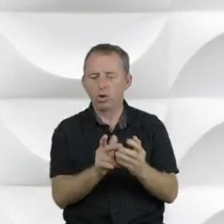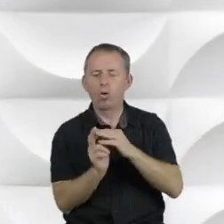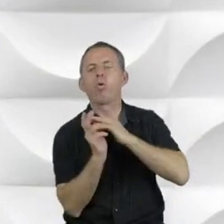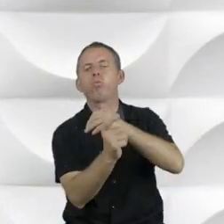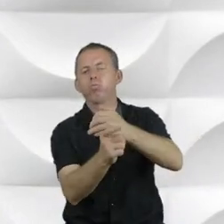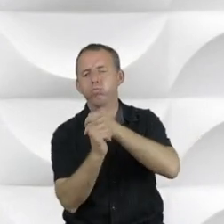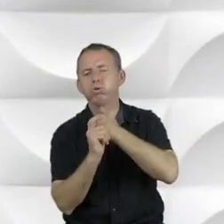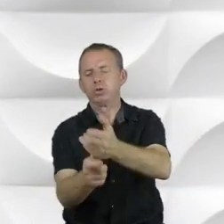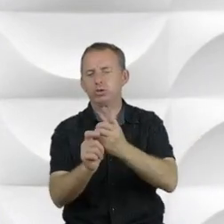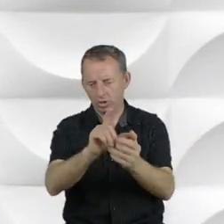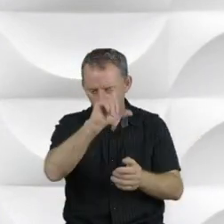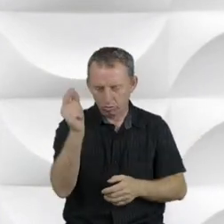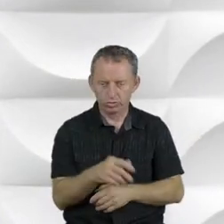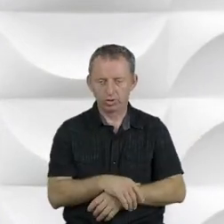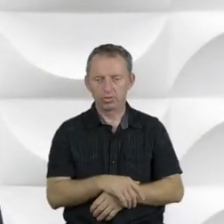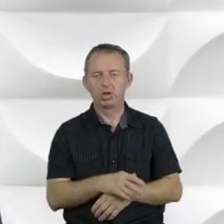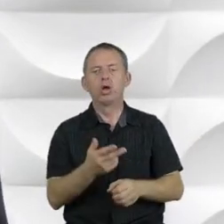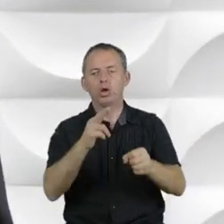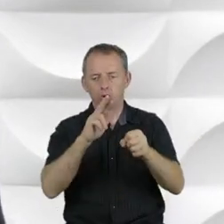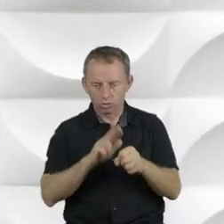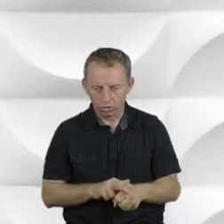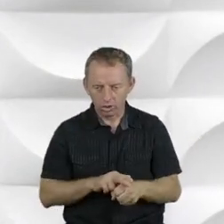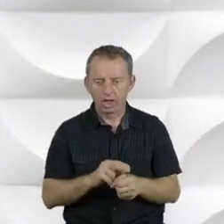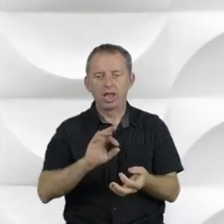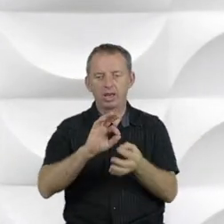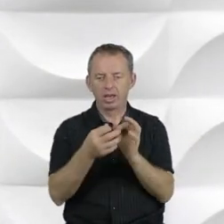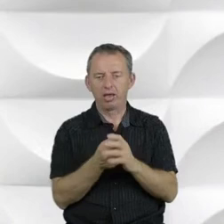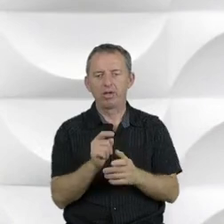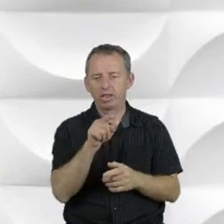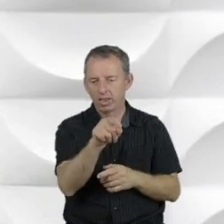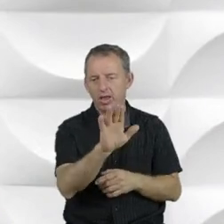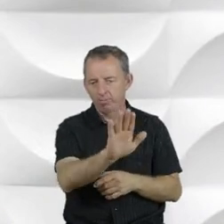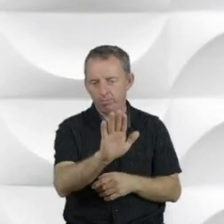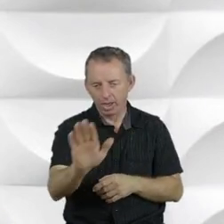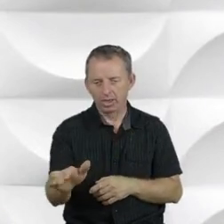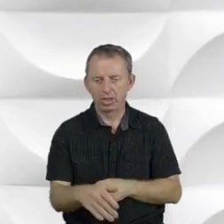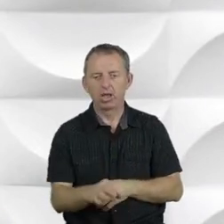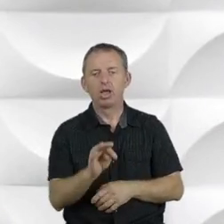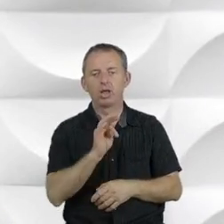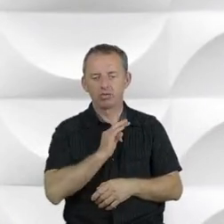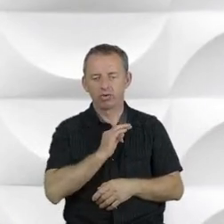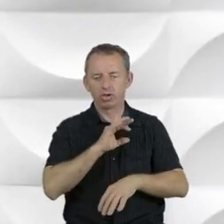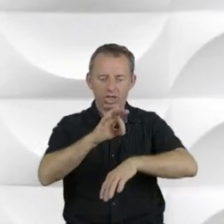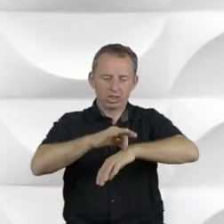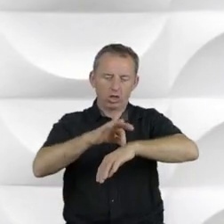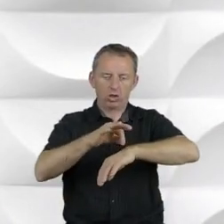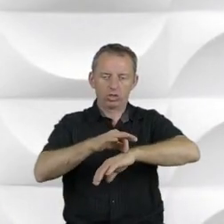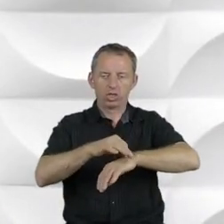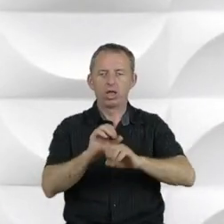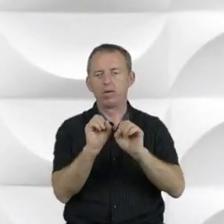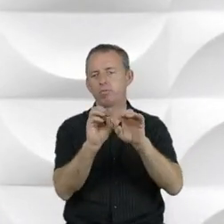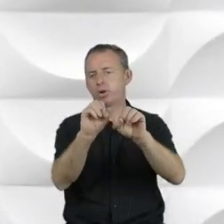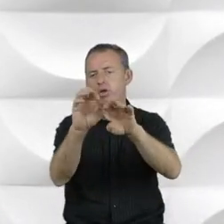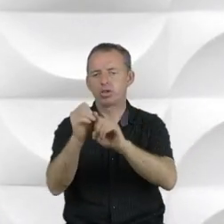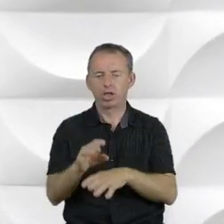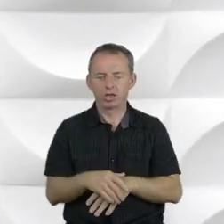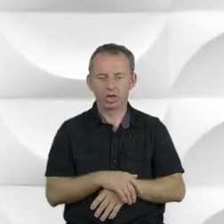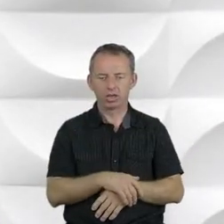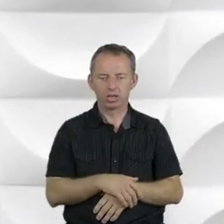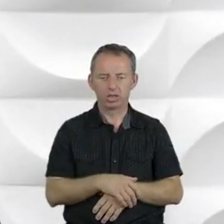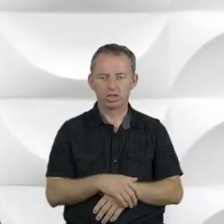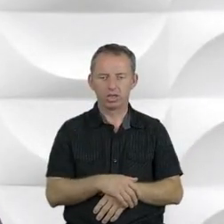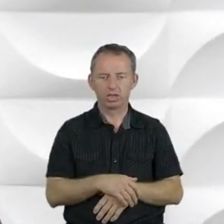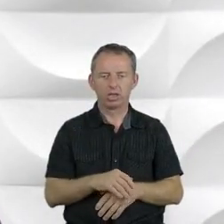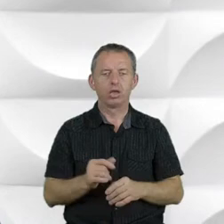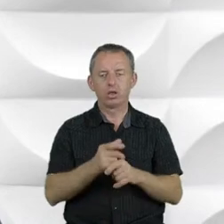ludziom, którzy nawet jeżeli tam mają swoje doktoraty czy profesury i